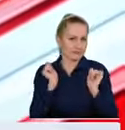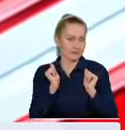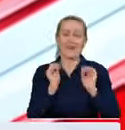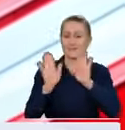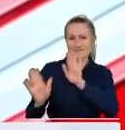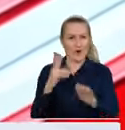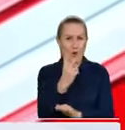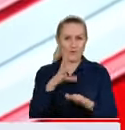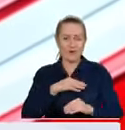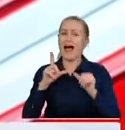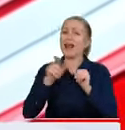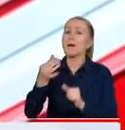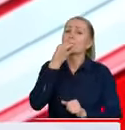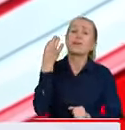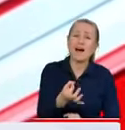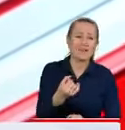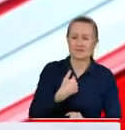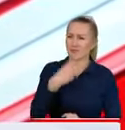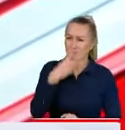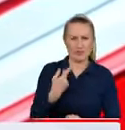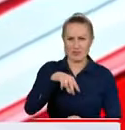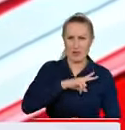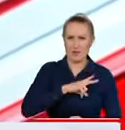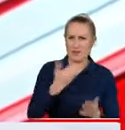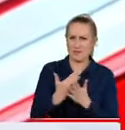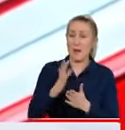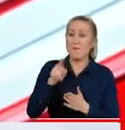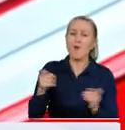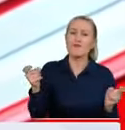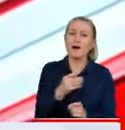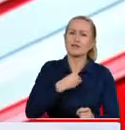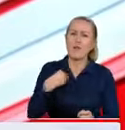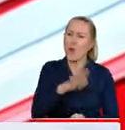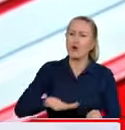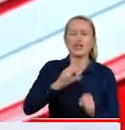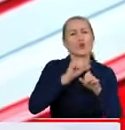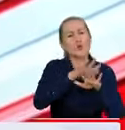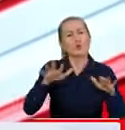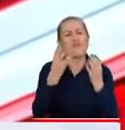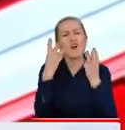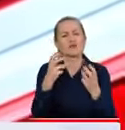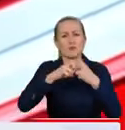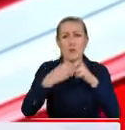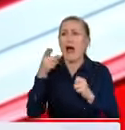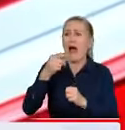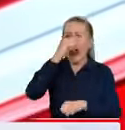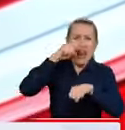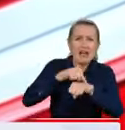nie podoba mi się to pytanie, ponieważ w kraju jest mnóstwo ważnych problemów, a tematy jak lekcje